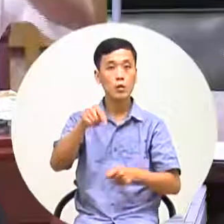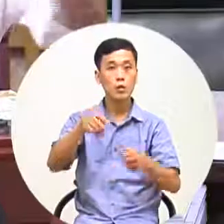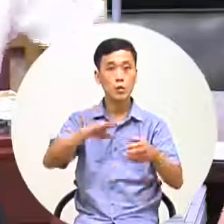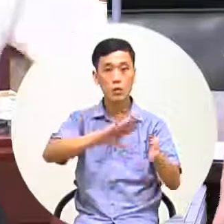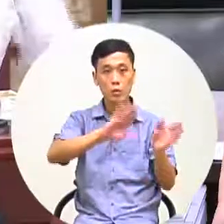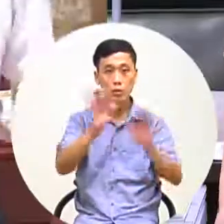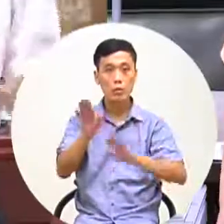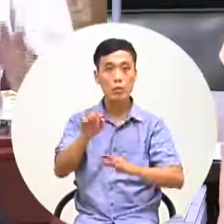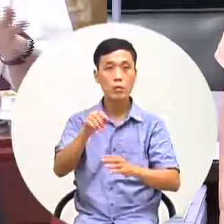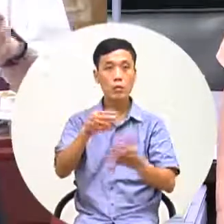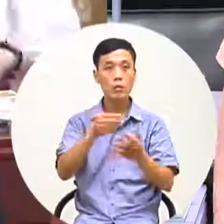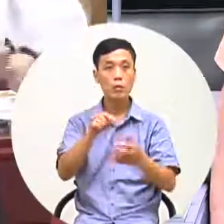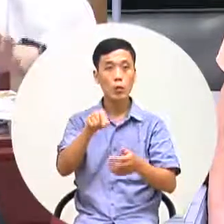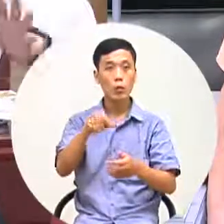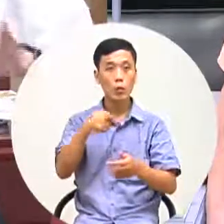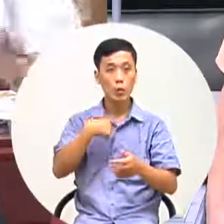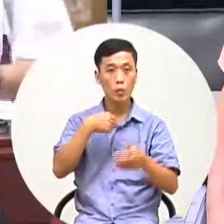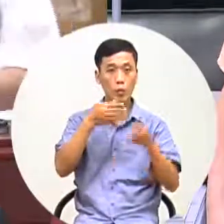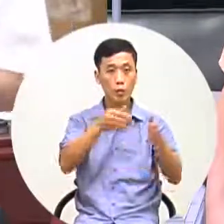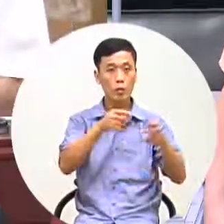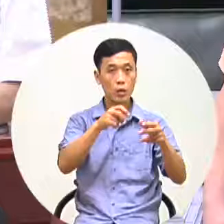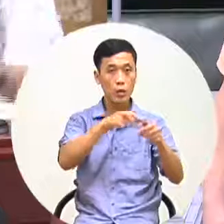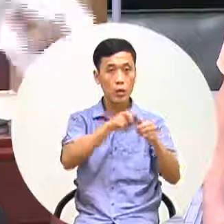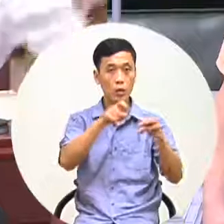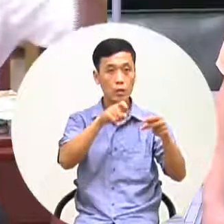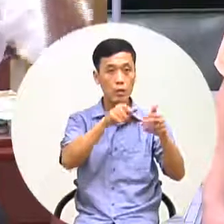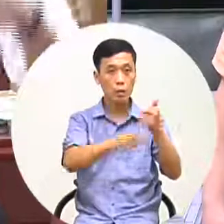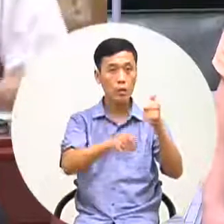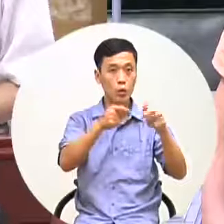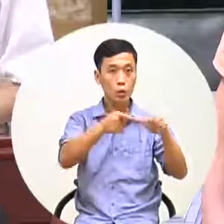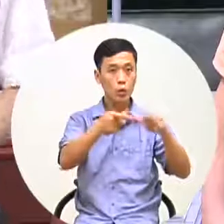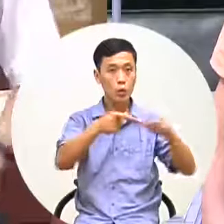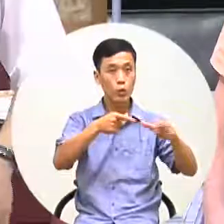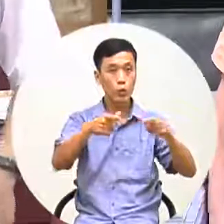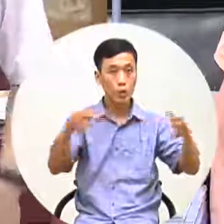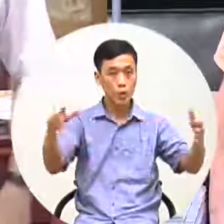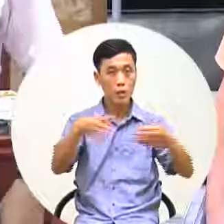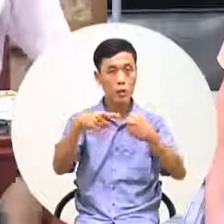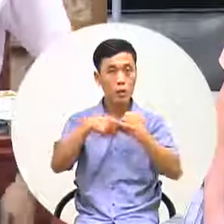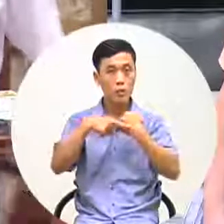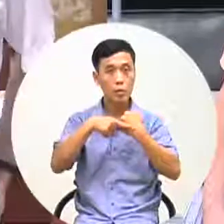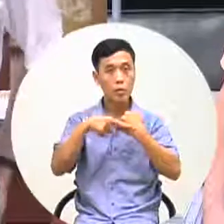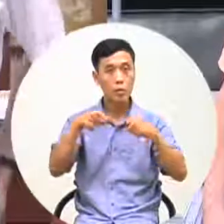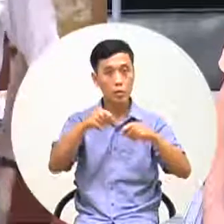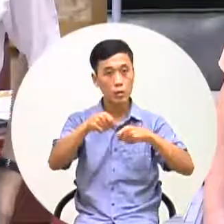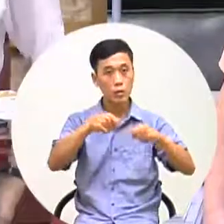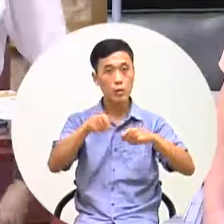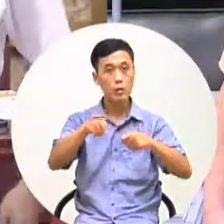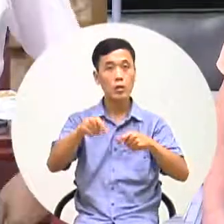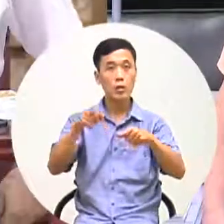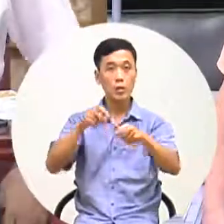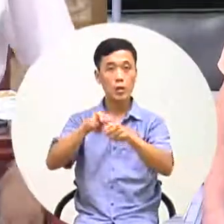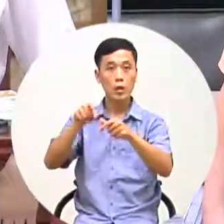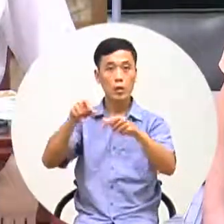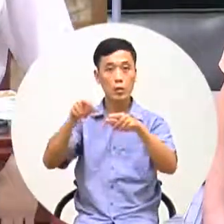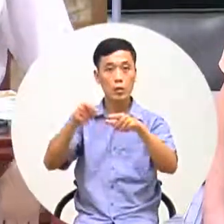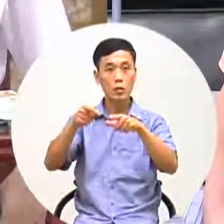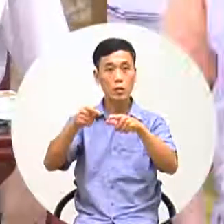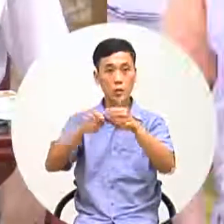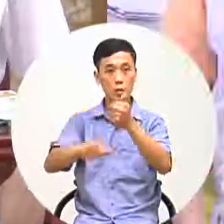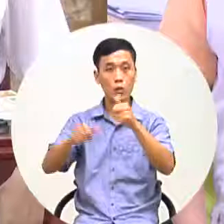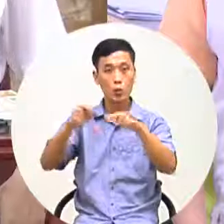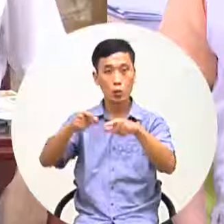养生公园做伙规，因为你袂使甲单独，因为养生公园有那一个大10公顷，阮会做伙来规。阮今年阮的